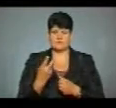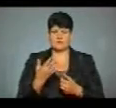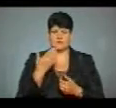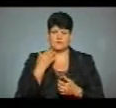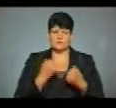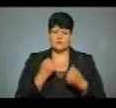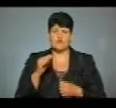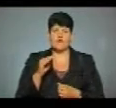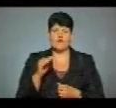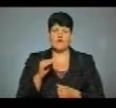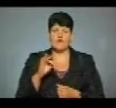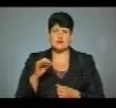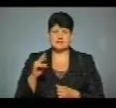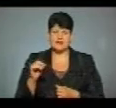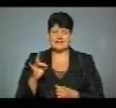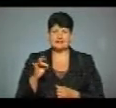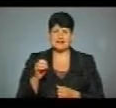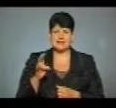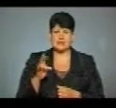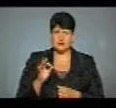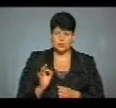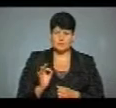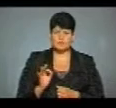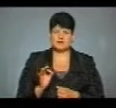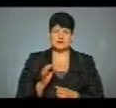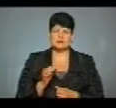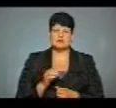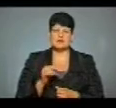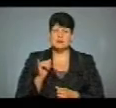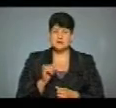і Renault, повідомила речниця патрульної поліції області Катерина